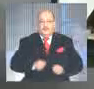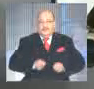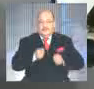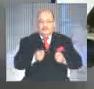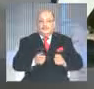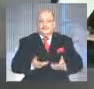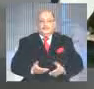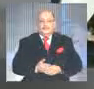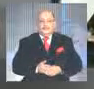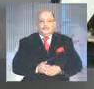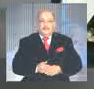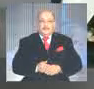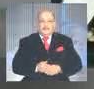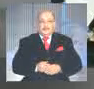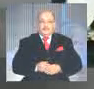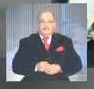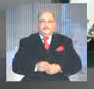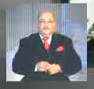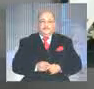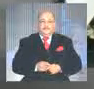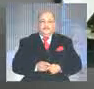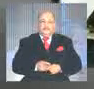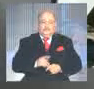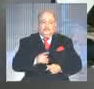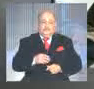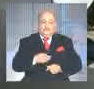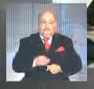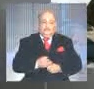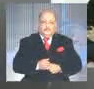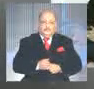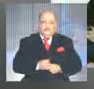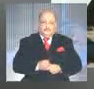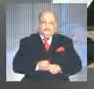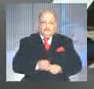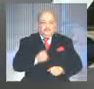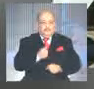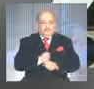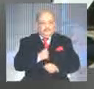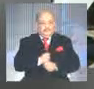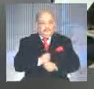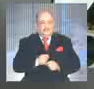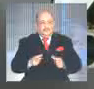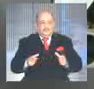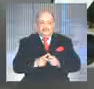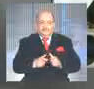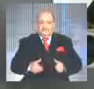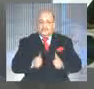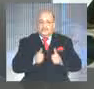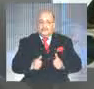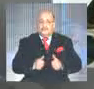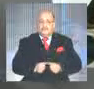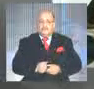الصباح للمصب نلقاها مسكر، قالوا درا شنو هذا، شنو عندهم طلبات؟ قالوا لي برا أخر صب لبرا.